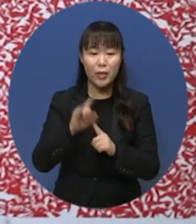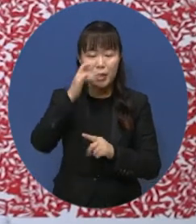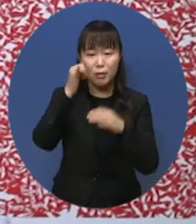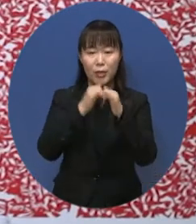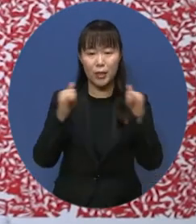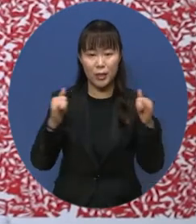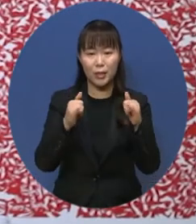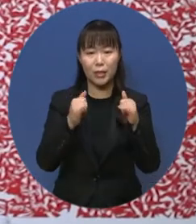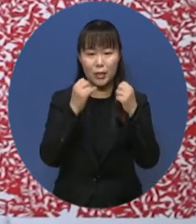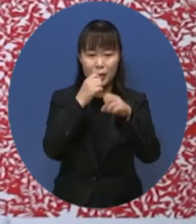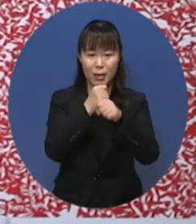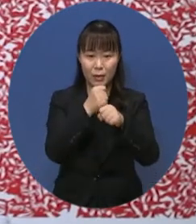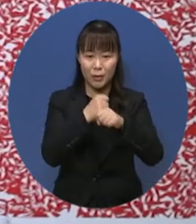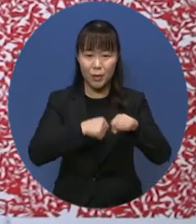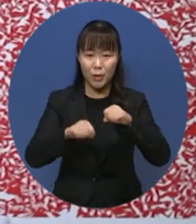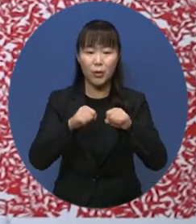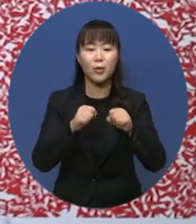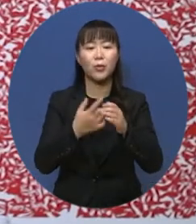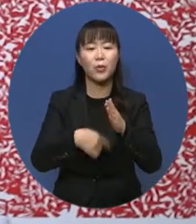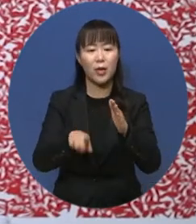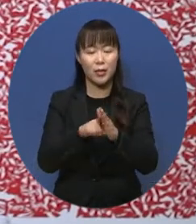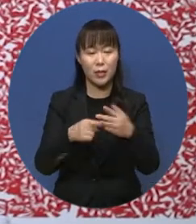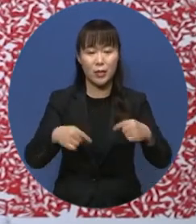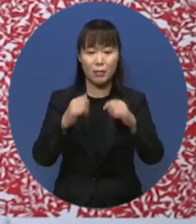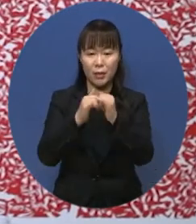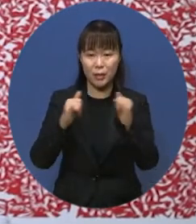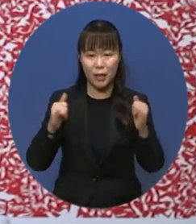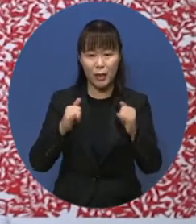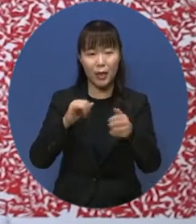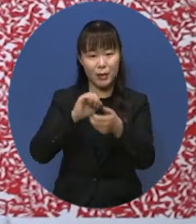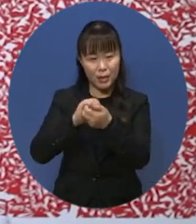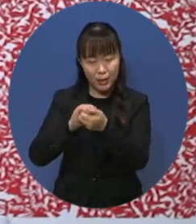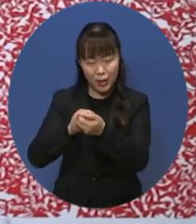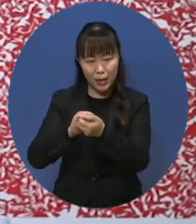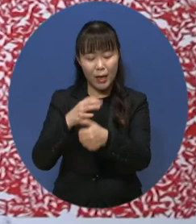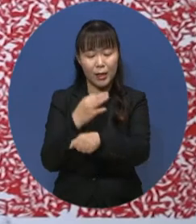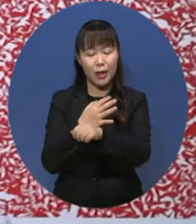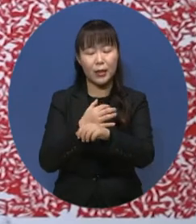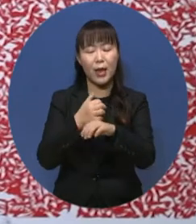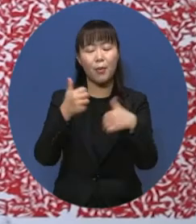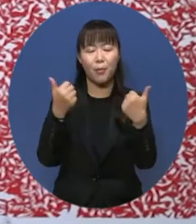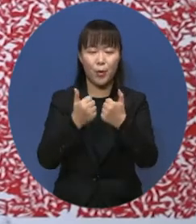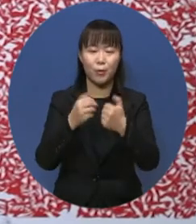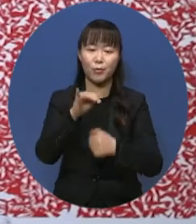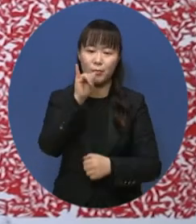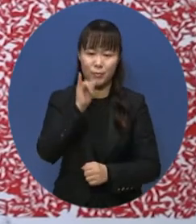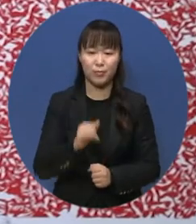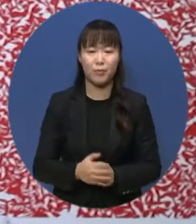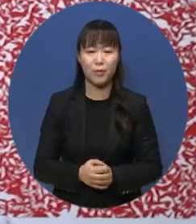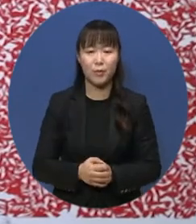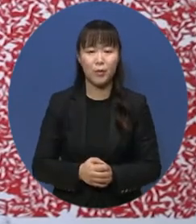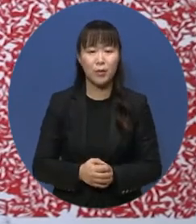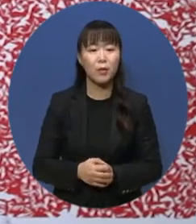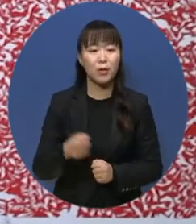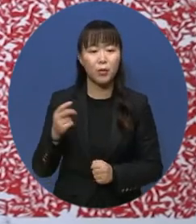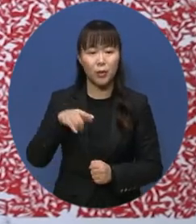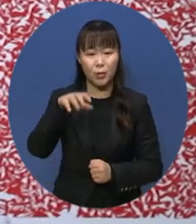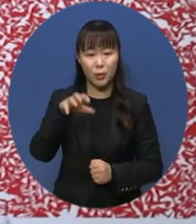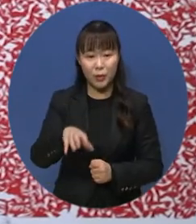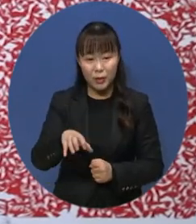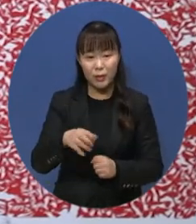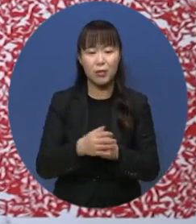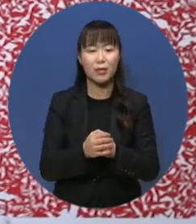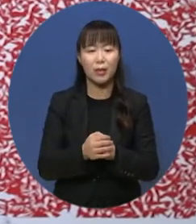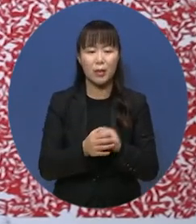예술인들의 창작 활동을 위해서 참여 작가들의 정기적인 간담회를 마련하고 있습니다. 또 최북미술관